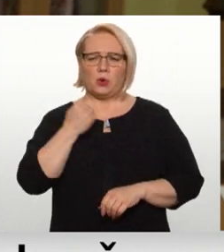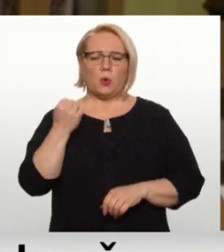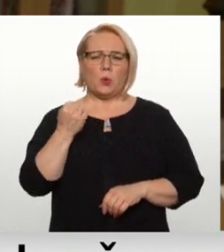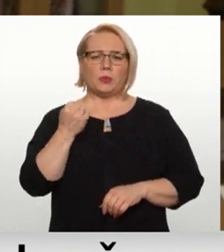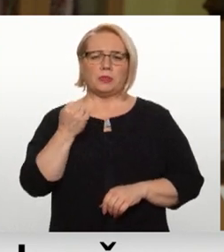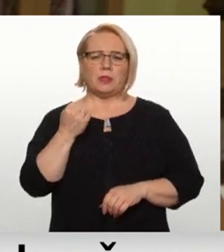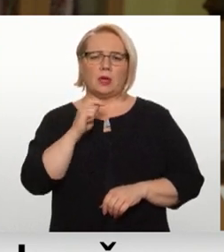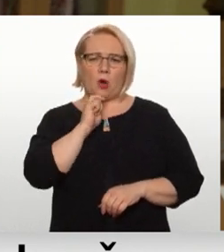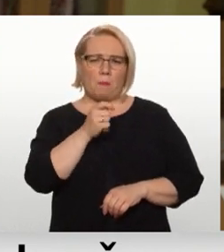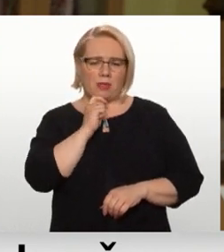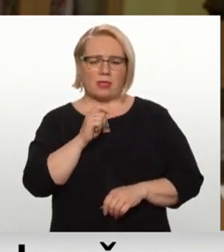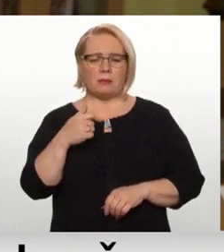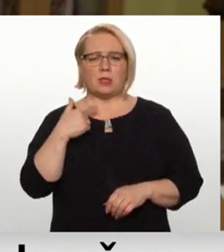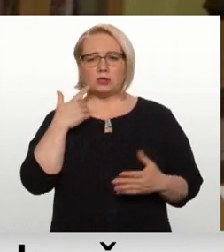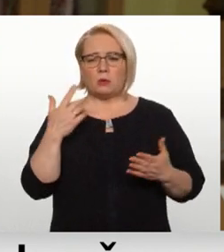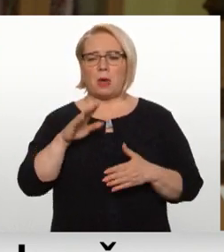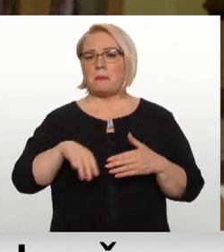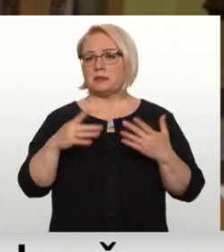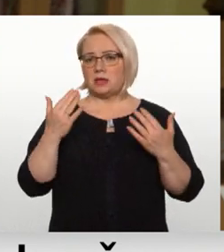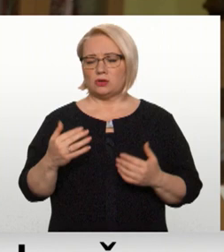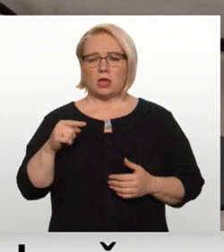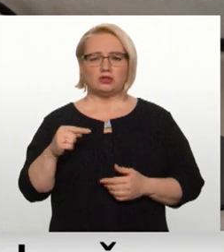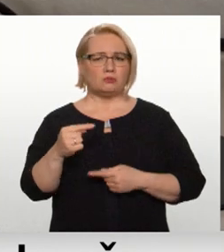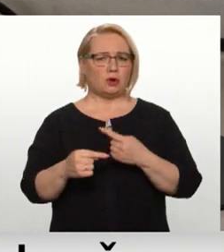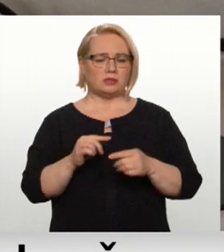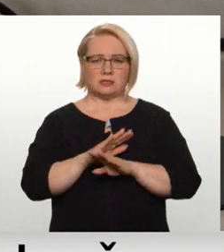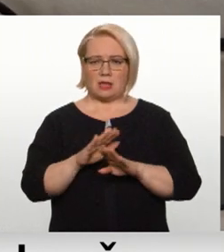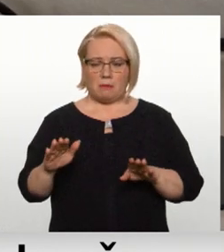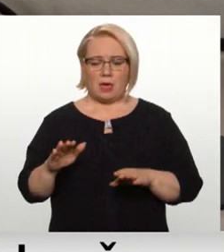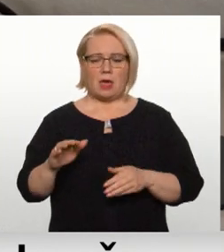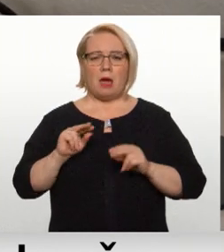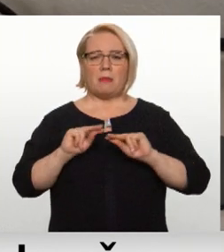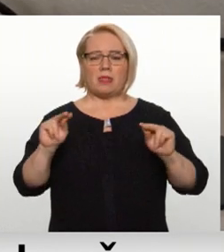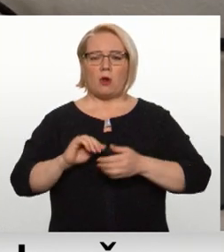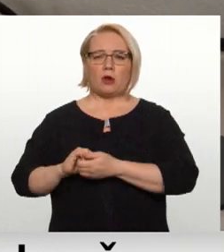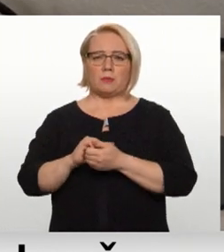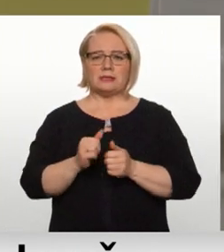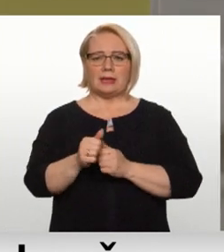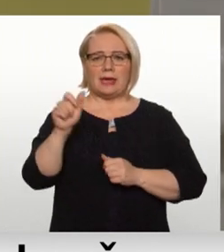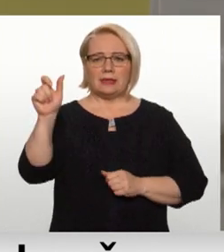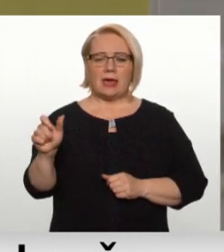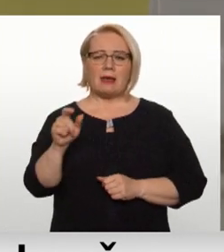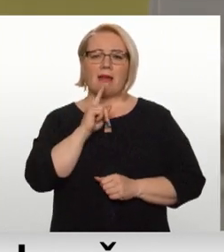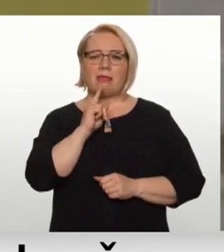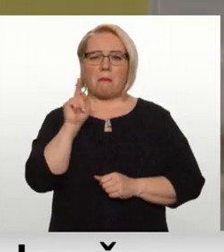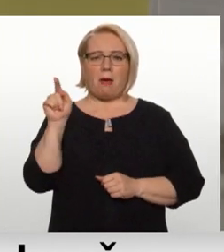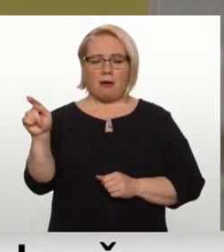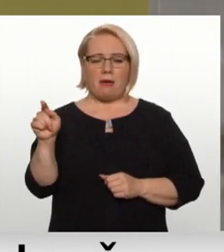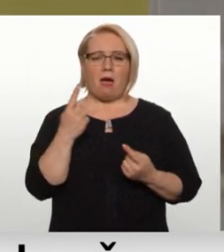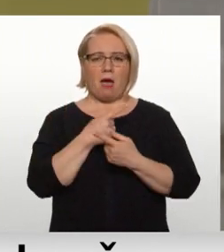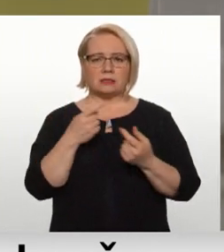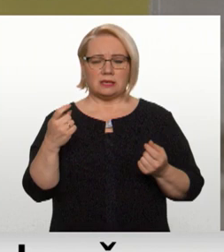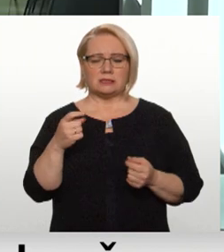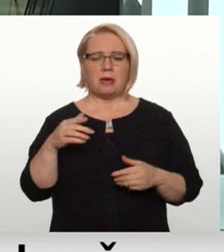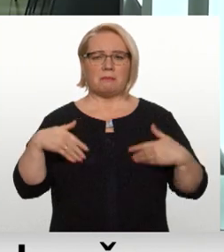bet es domāju, ka bez rezultātu šis process nebija. Pedagogu arodbiedrības līdere Liepājā Simona Petrovica atzīst, ka